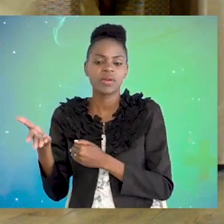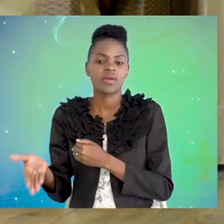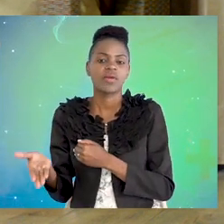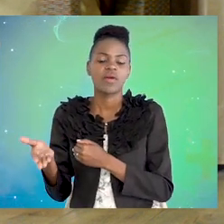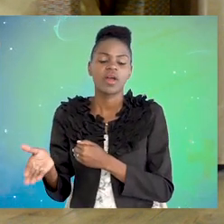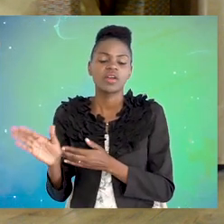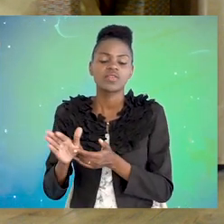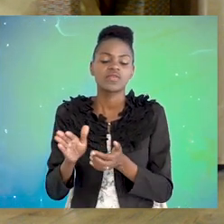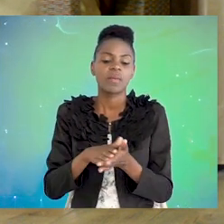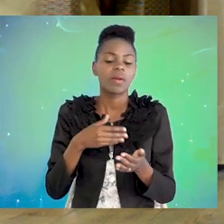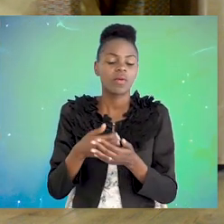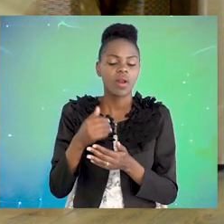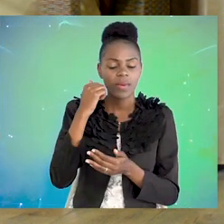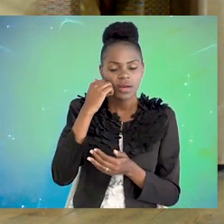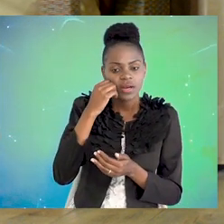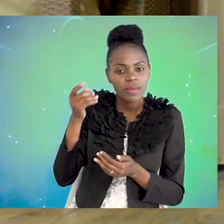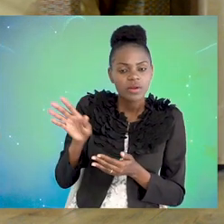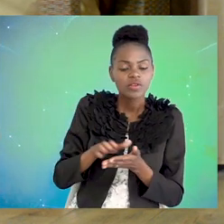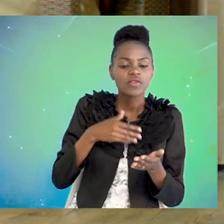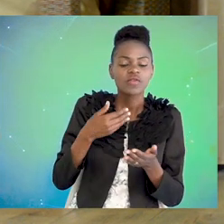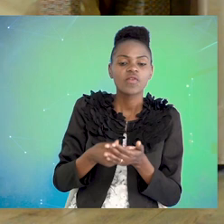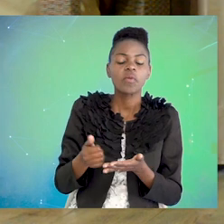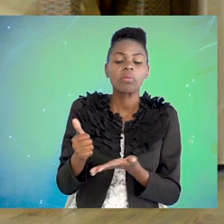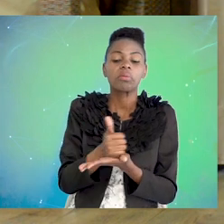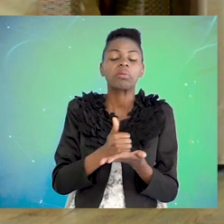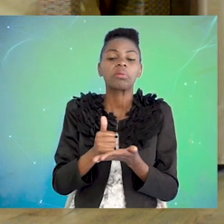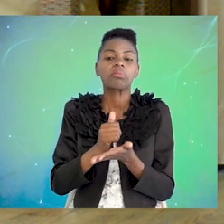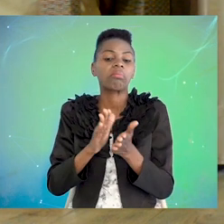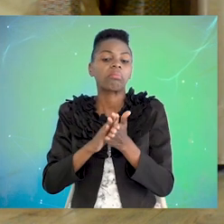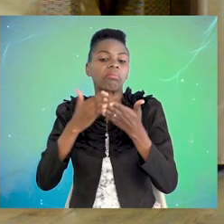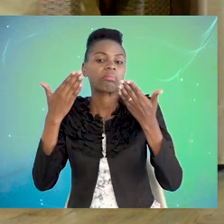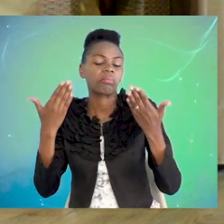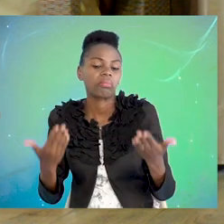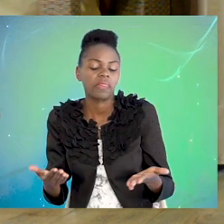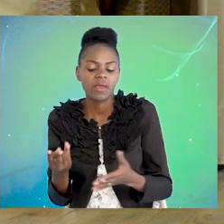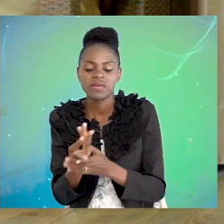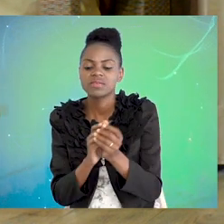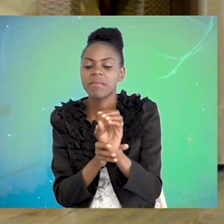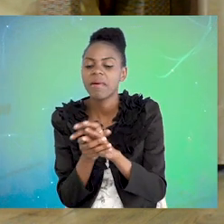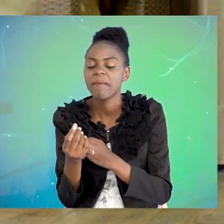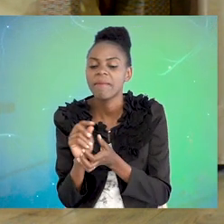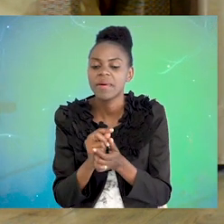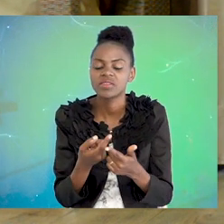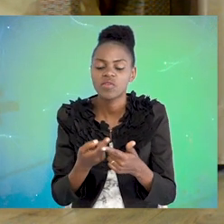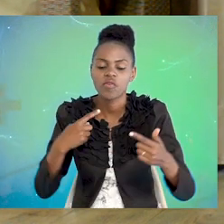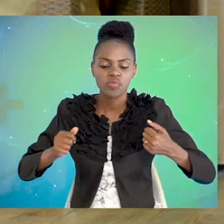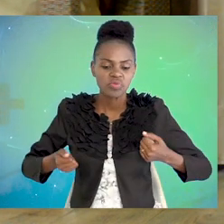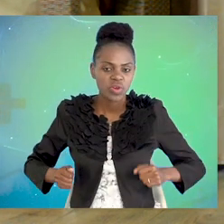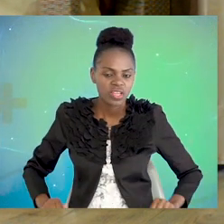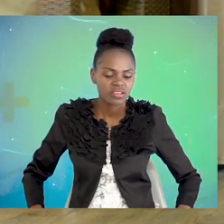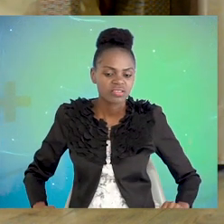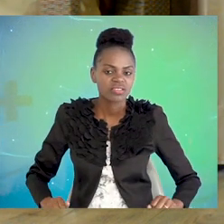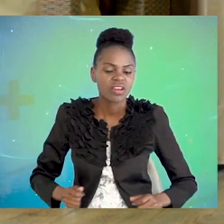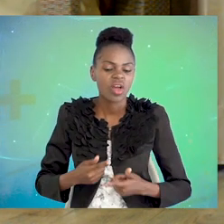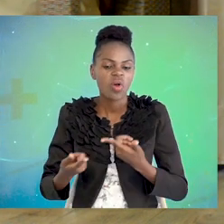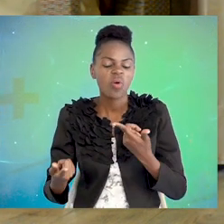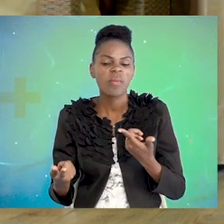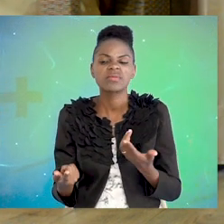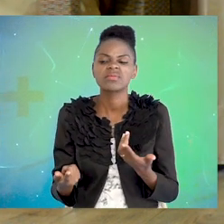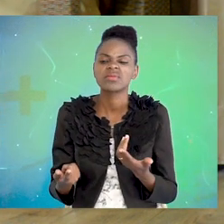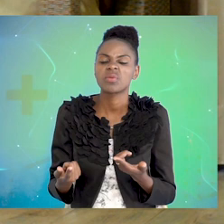amene wawo amadola ntenda imene fanya una kuti nkhani za kupondo zimakazo kuvutira. Kusamba manja akachoka kuchimbudzi kapena ku